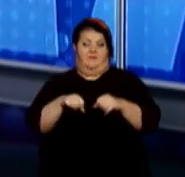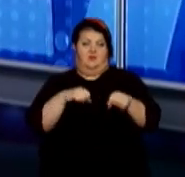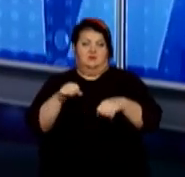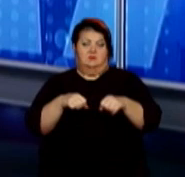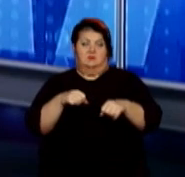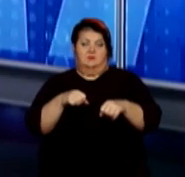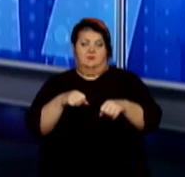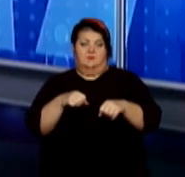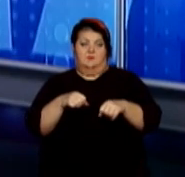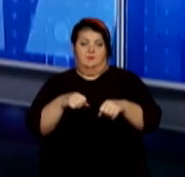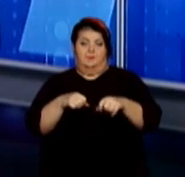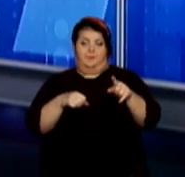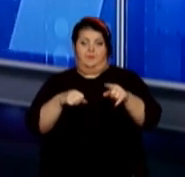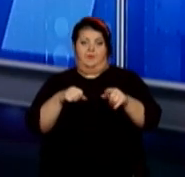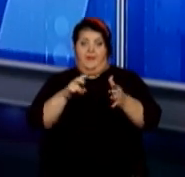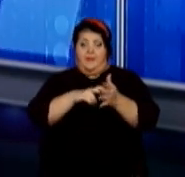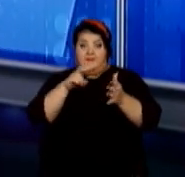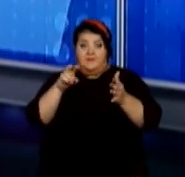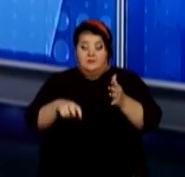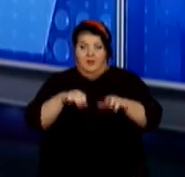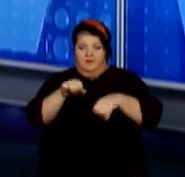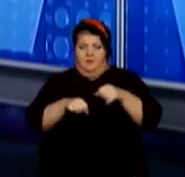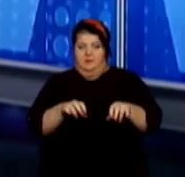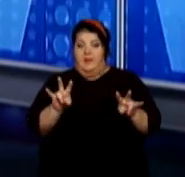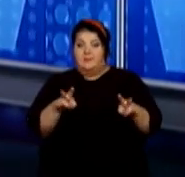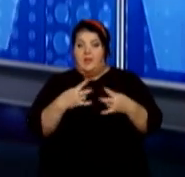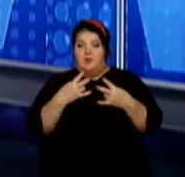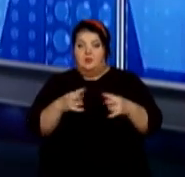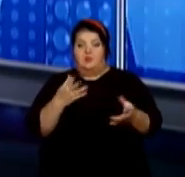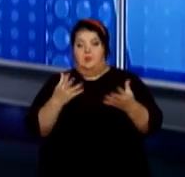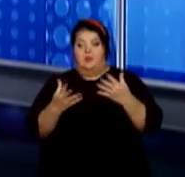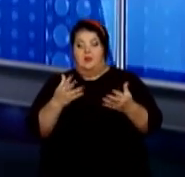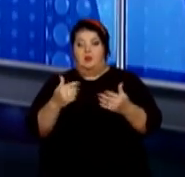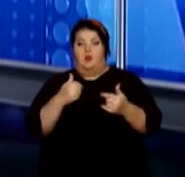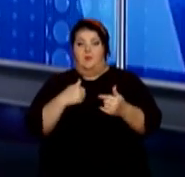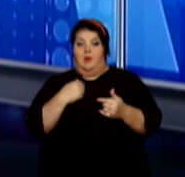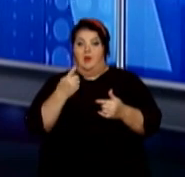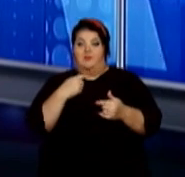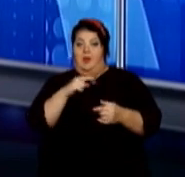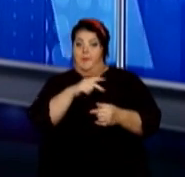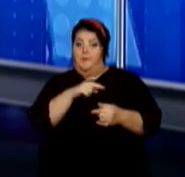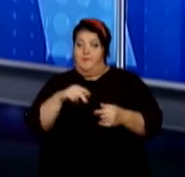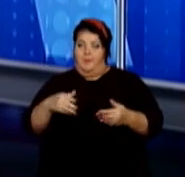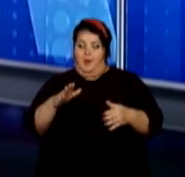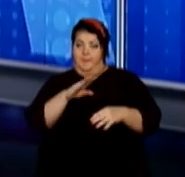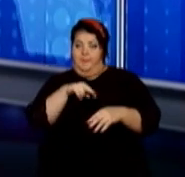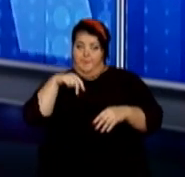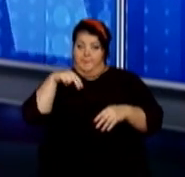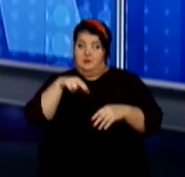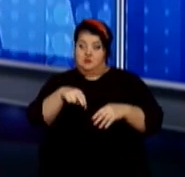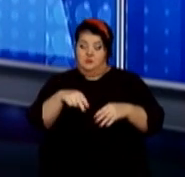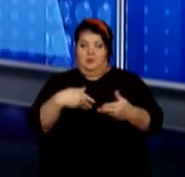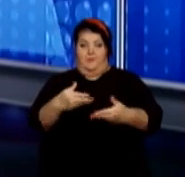що спішуватися з велосипеда не потрібно. Не потрібно. Якщо ми говоримо перехід, пішохідний перехід, де немає